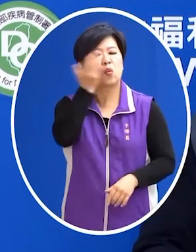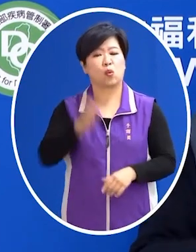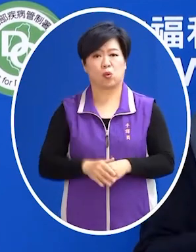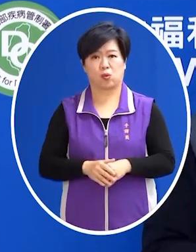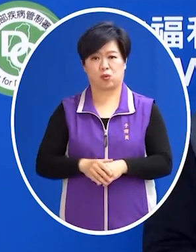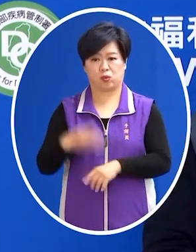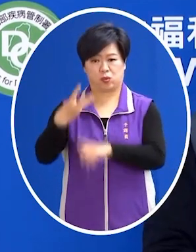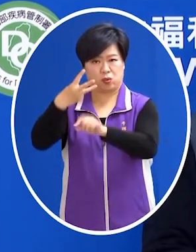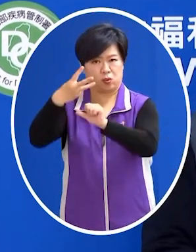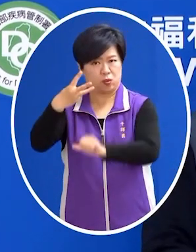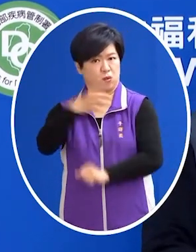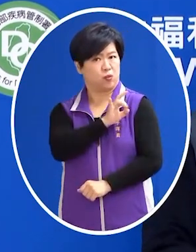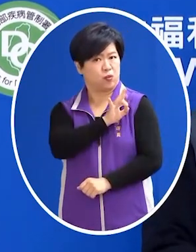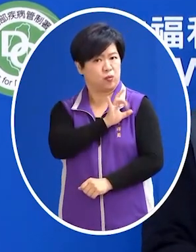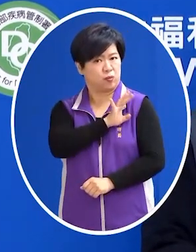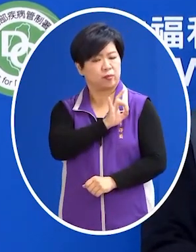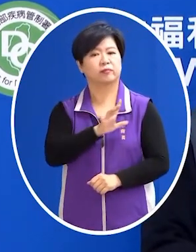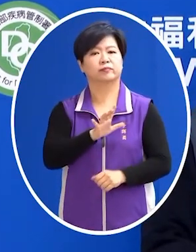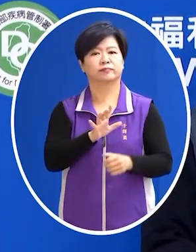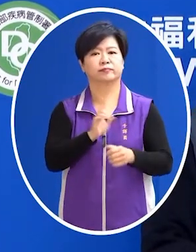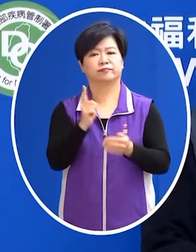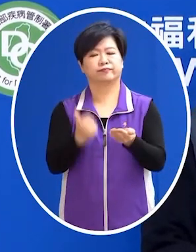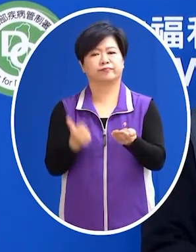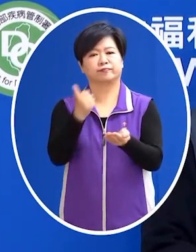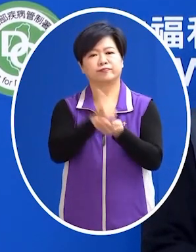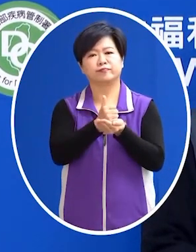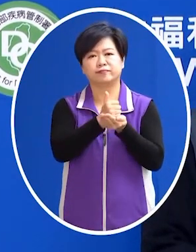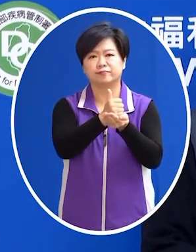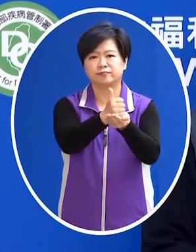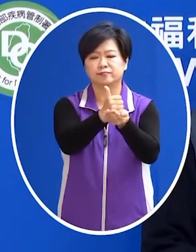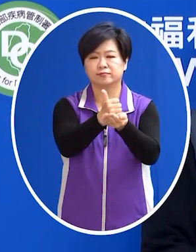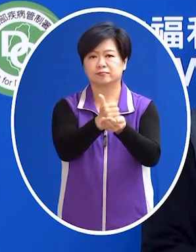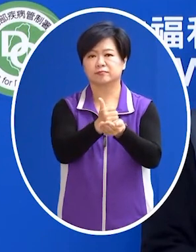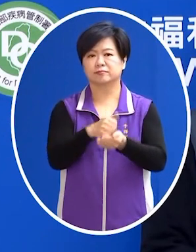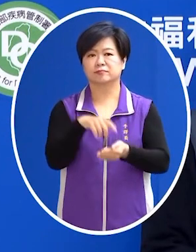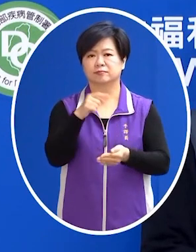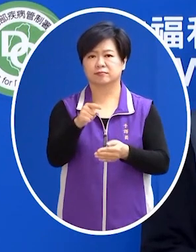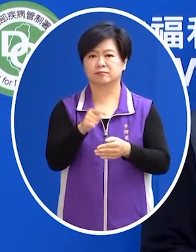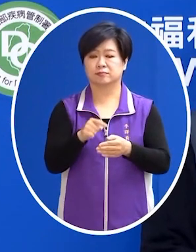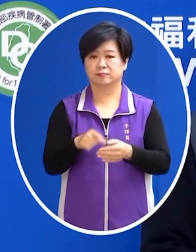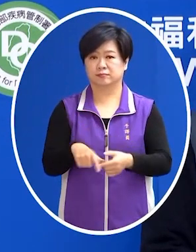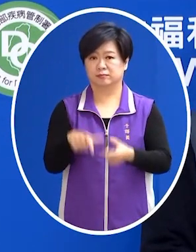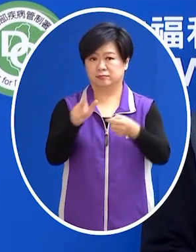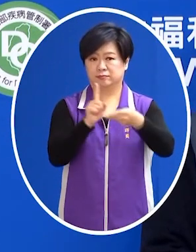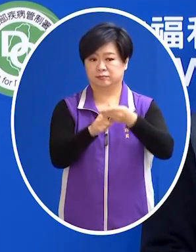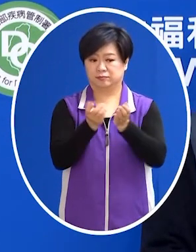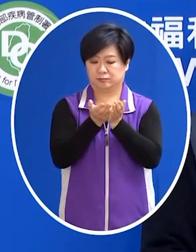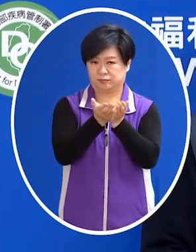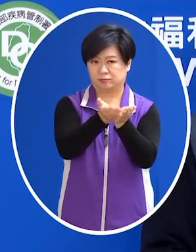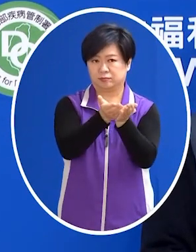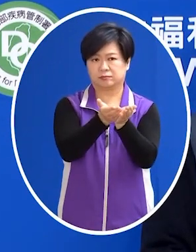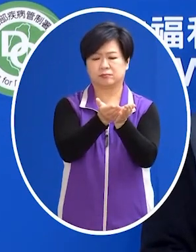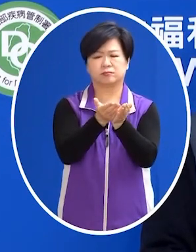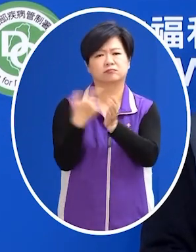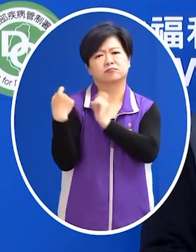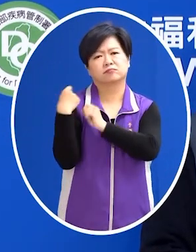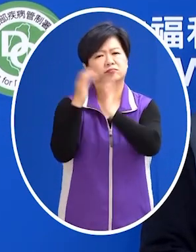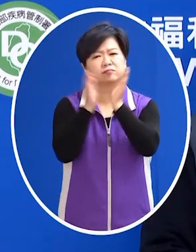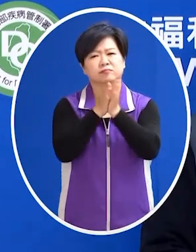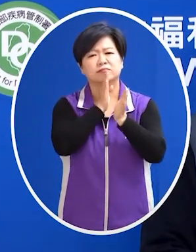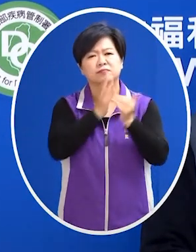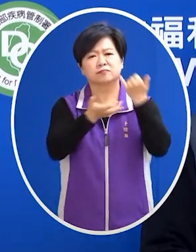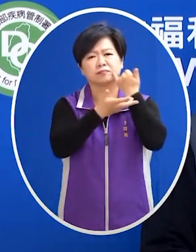利登上珊瑚公主号，啊，那前段时间也一直在海上哈，没有办法停泊